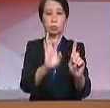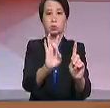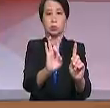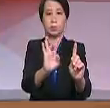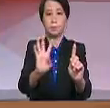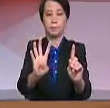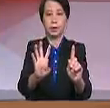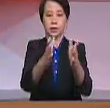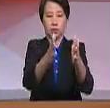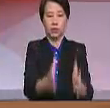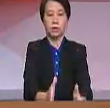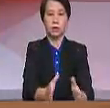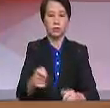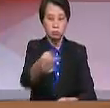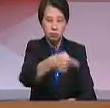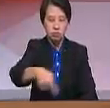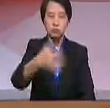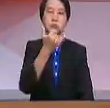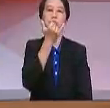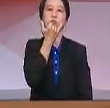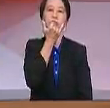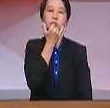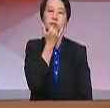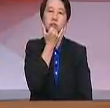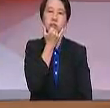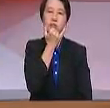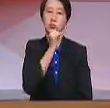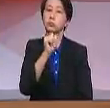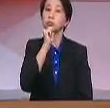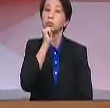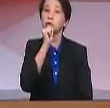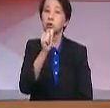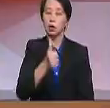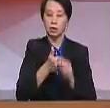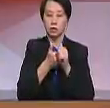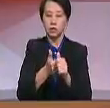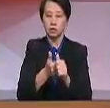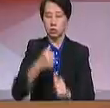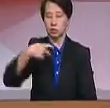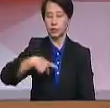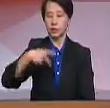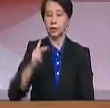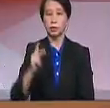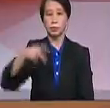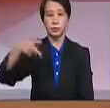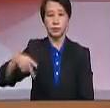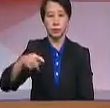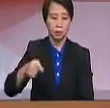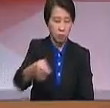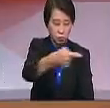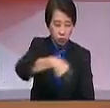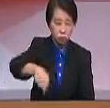184 individu di atas kesalahan engkar arahan PKPP dan daripada jumlah